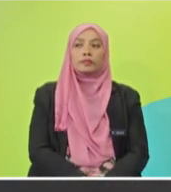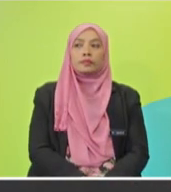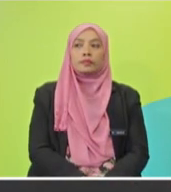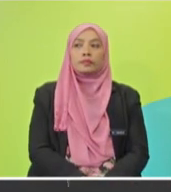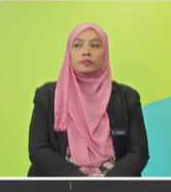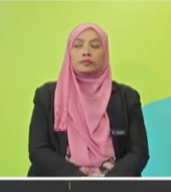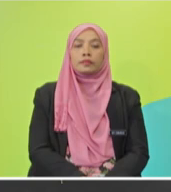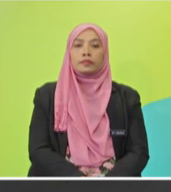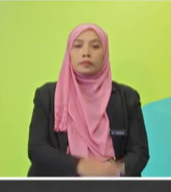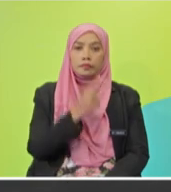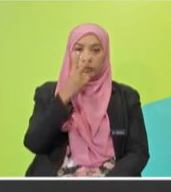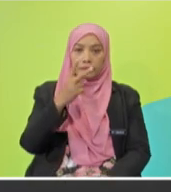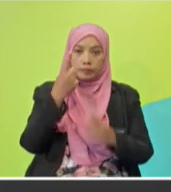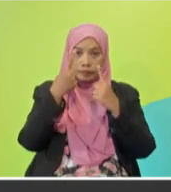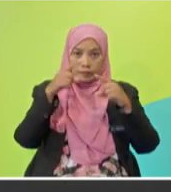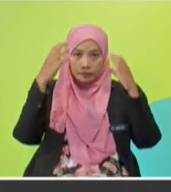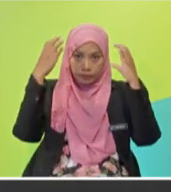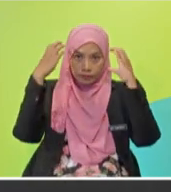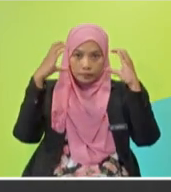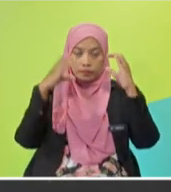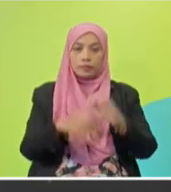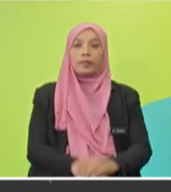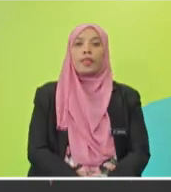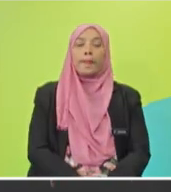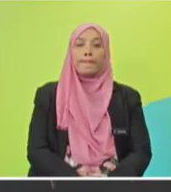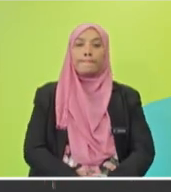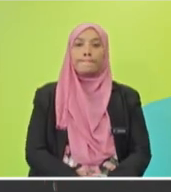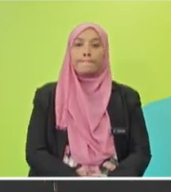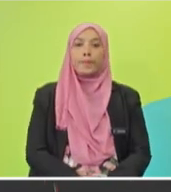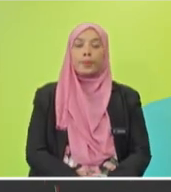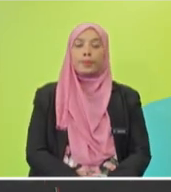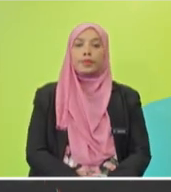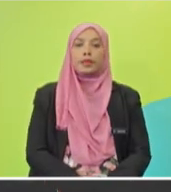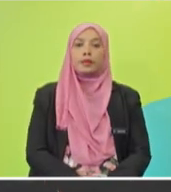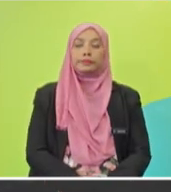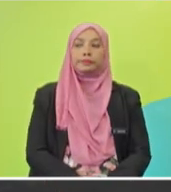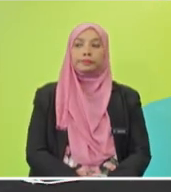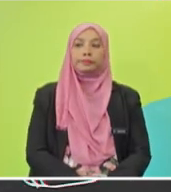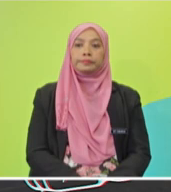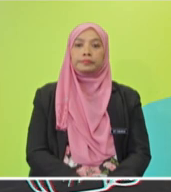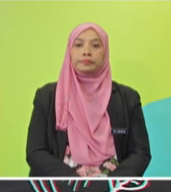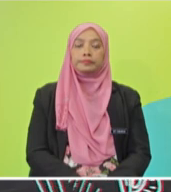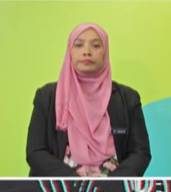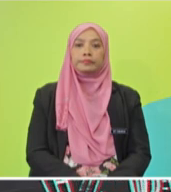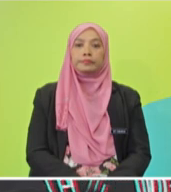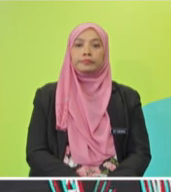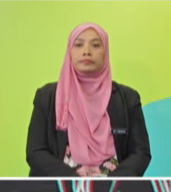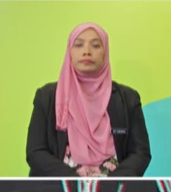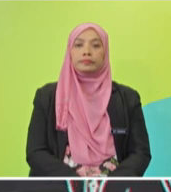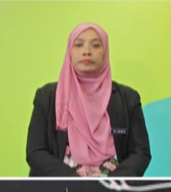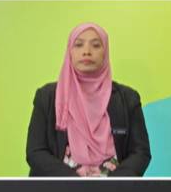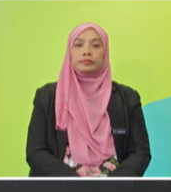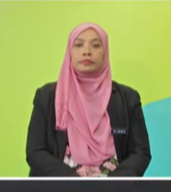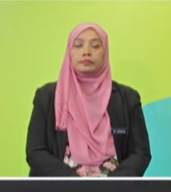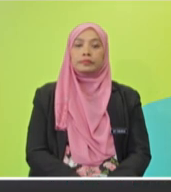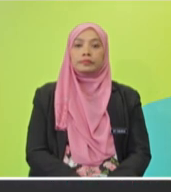yang ini kita ambillah 54 bagi 27. Kita darabkan dengan, kita bahagikan dengan 2. Sebab 27 darab 2, 54. Jadi kita bagi